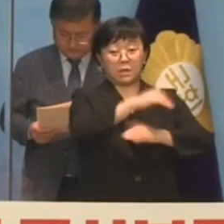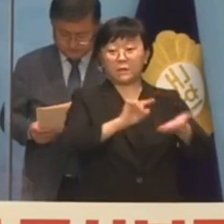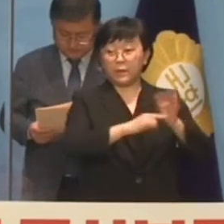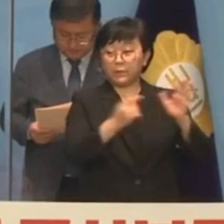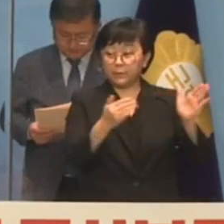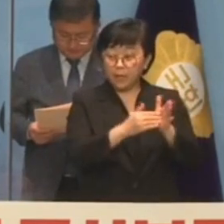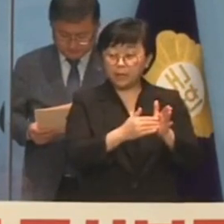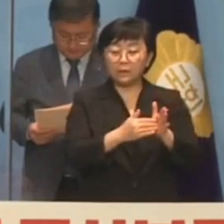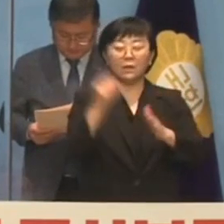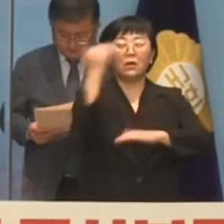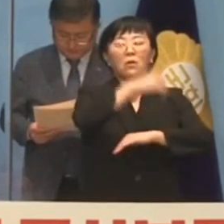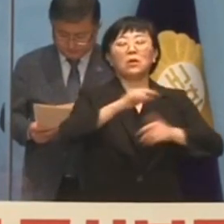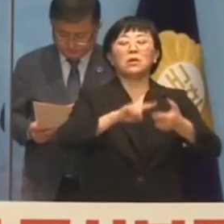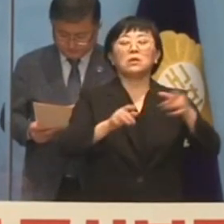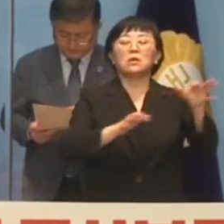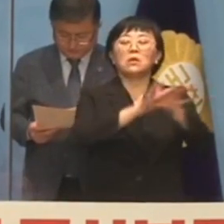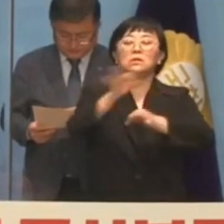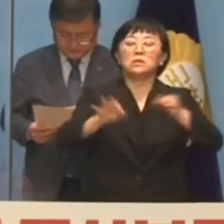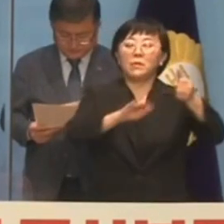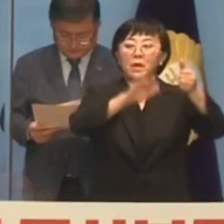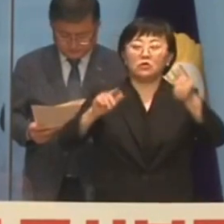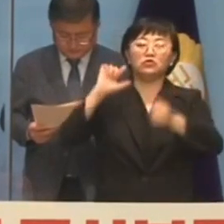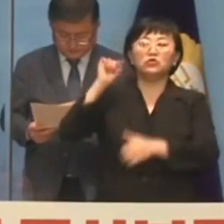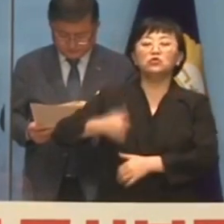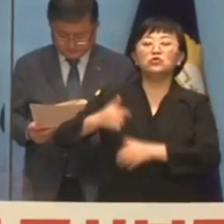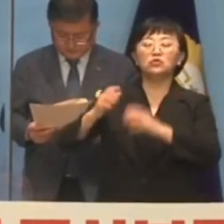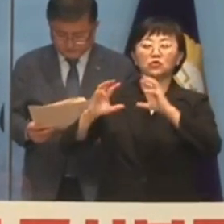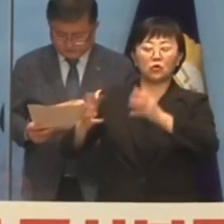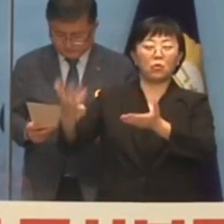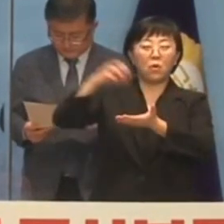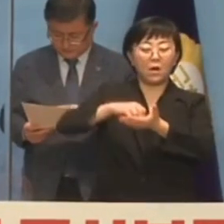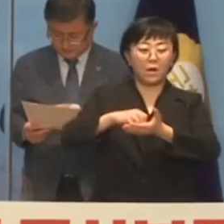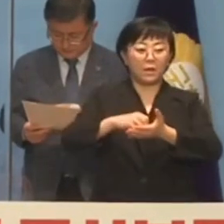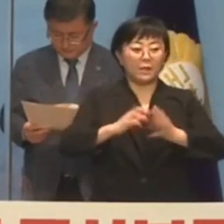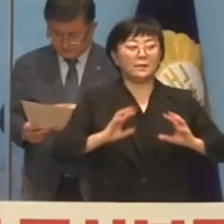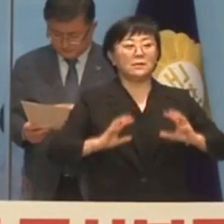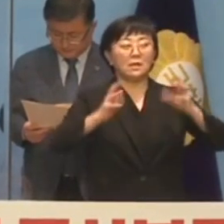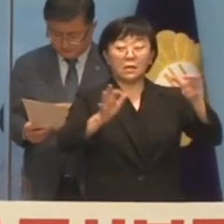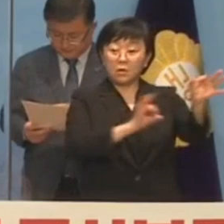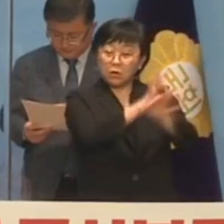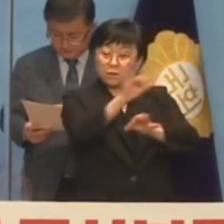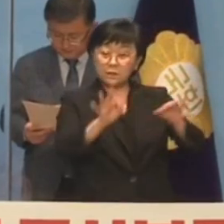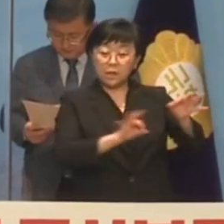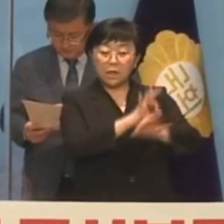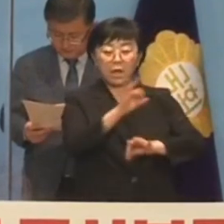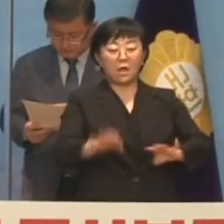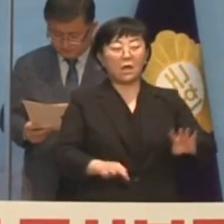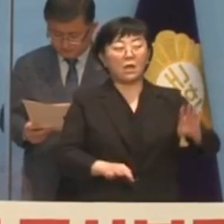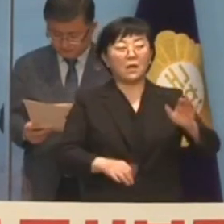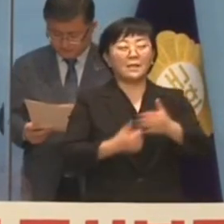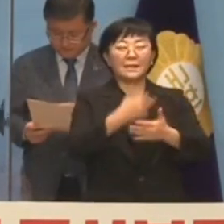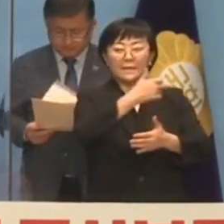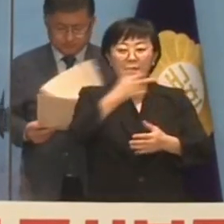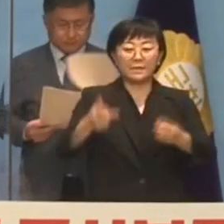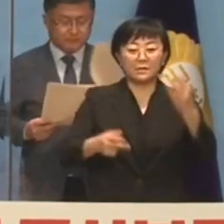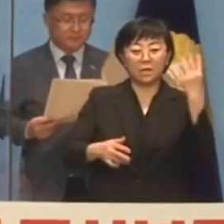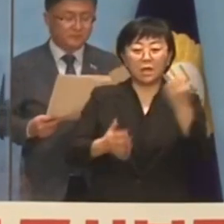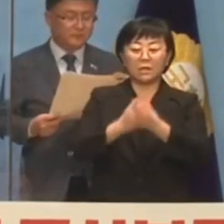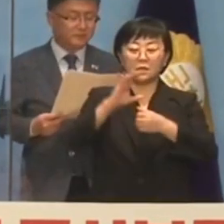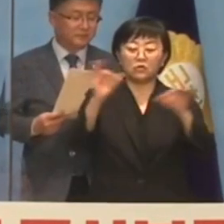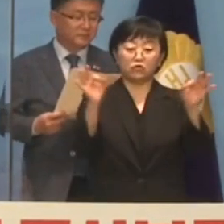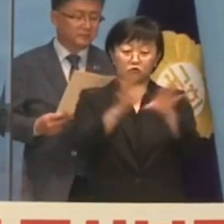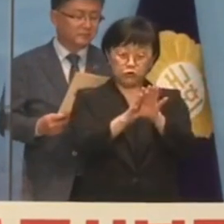이미 계획경제 체제 아래에 있는 중국을 포함하여 세계 경제의 빅3 전부가 탄소